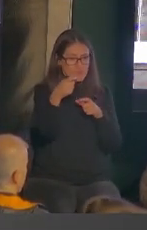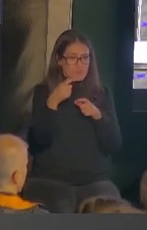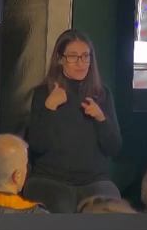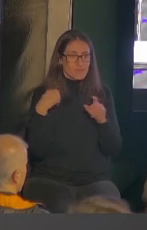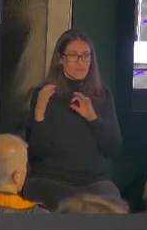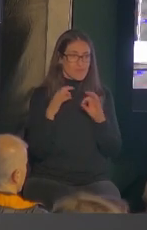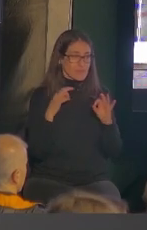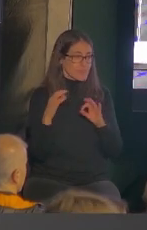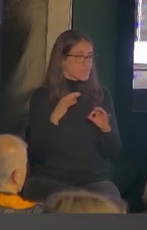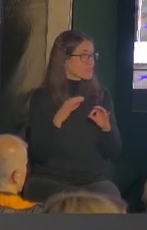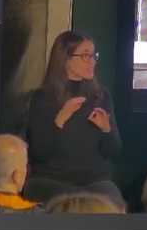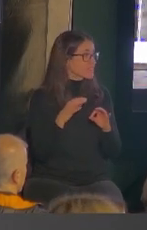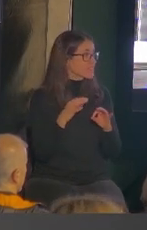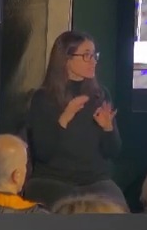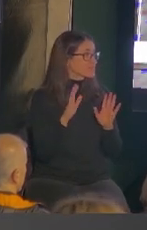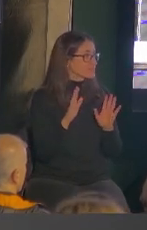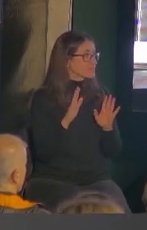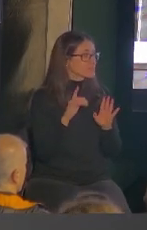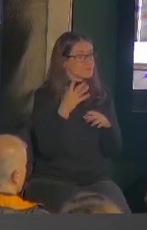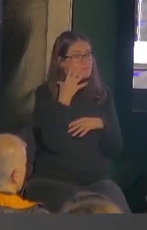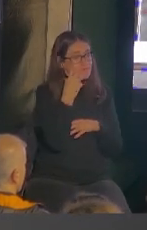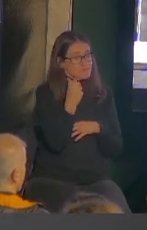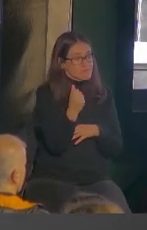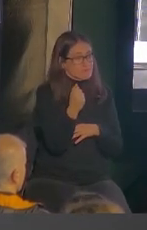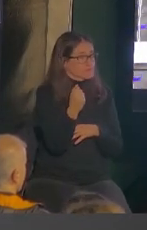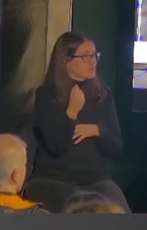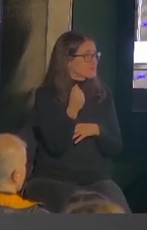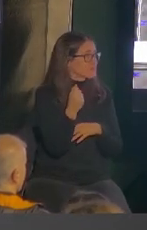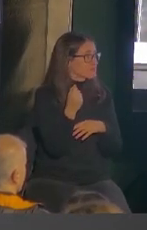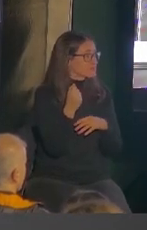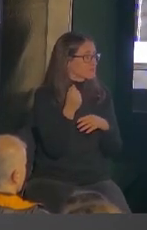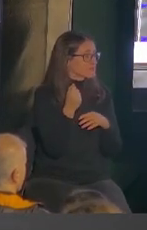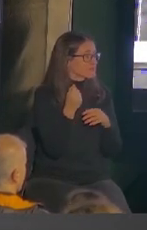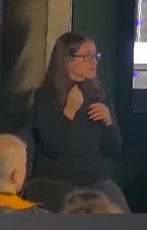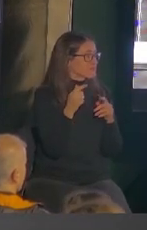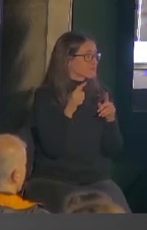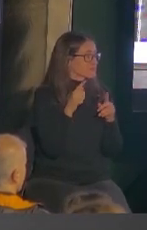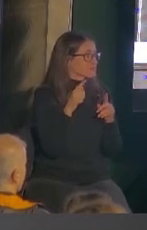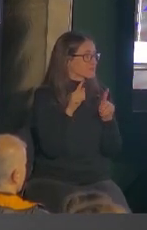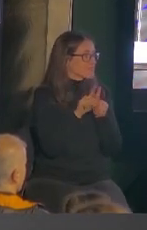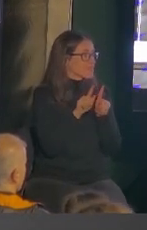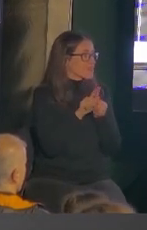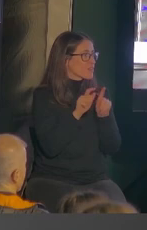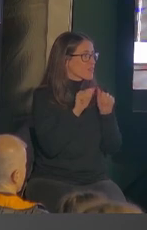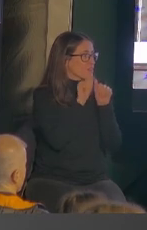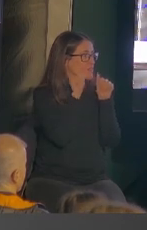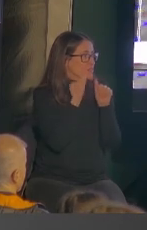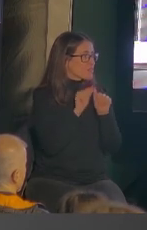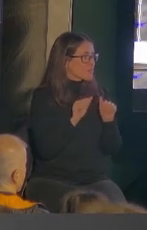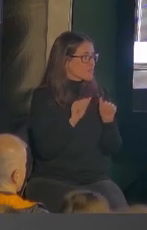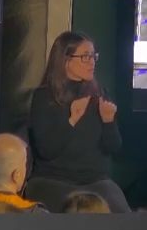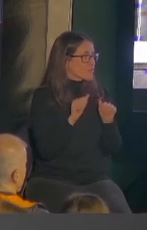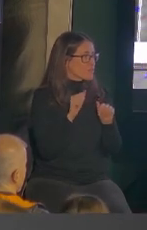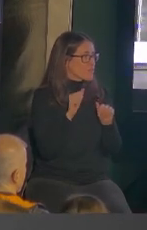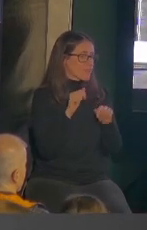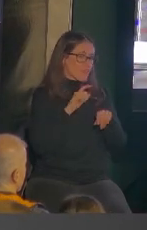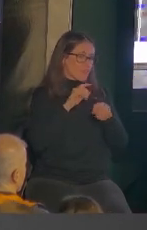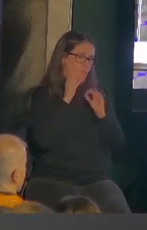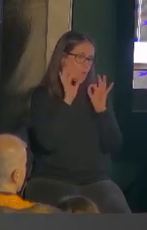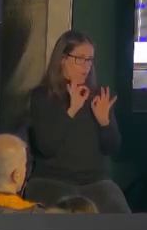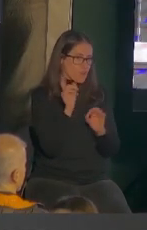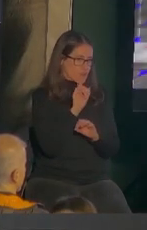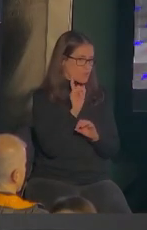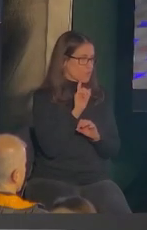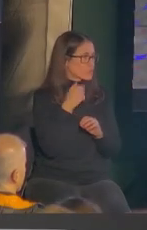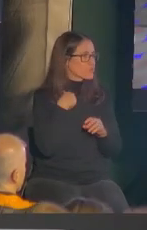preparat. Com podeu entendre, no he fet 120 degustacions amb aquest format perquè m'hagués sigut impossible.